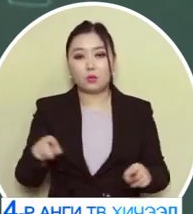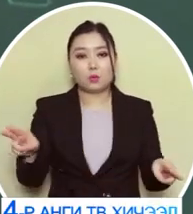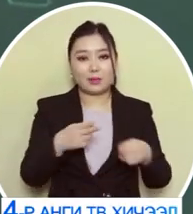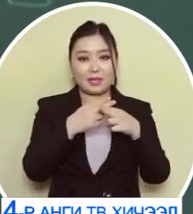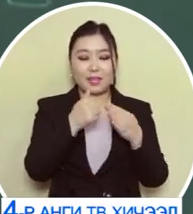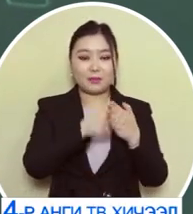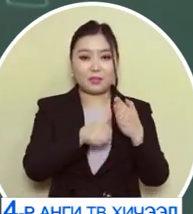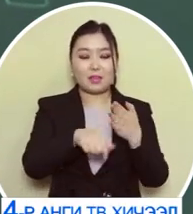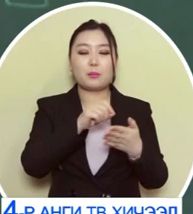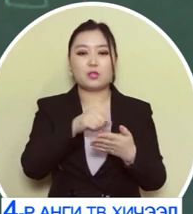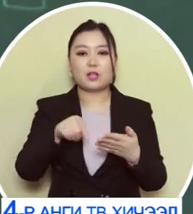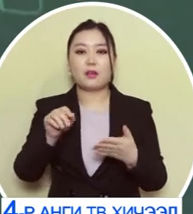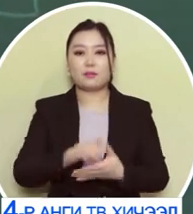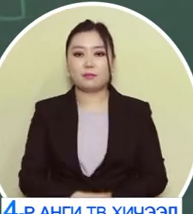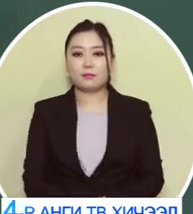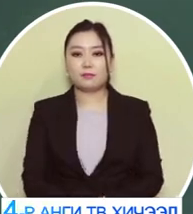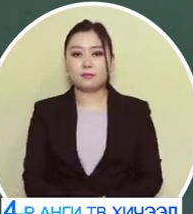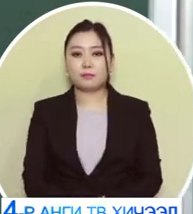батареяның қосу полюсіне ал қысқа